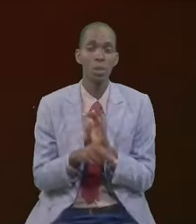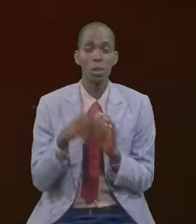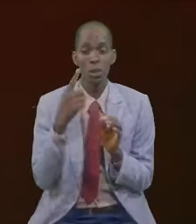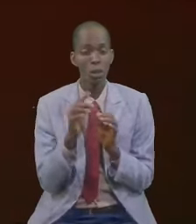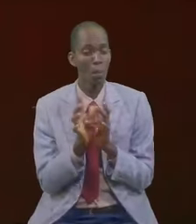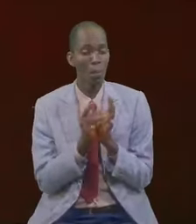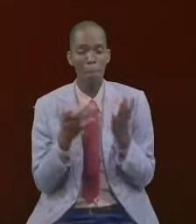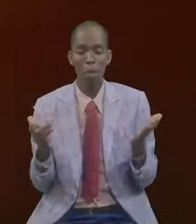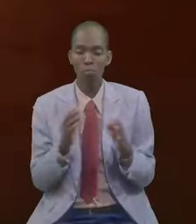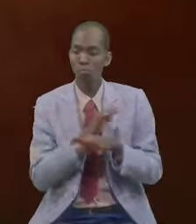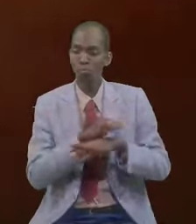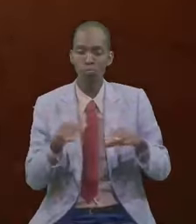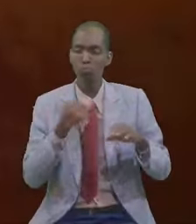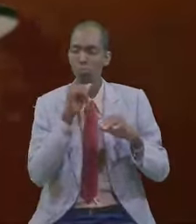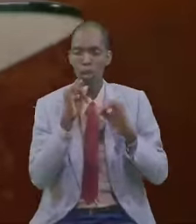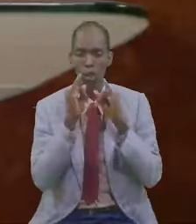L'écriture ne nous instruit pas,